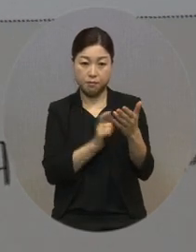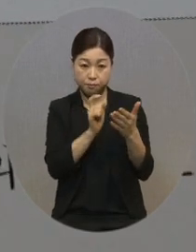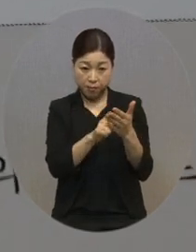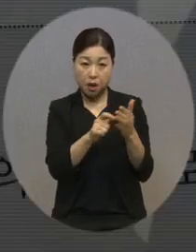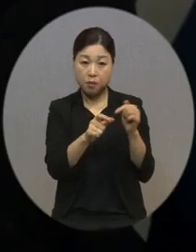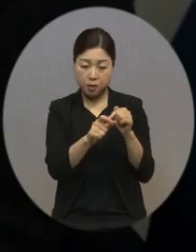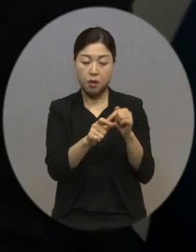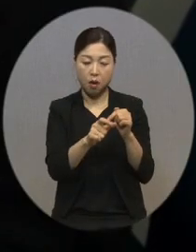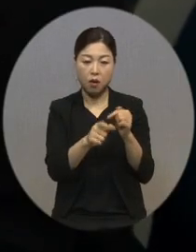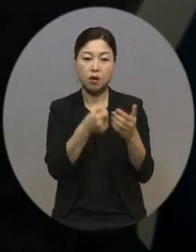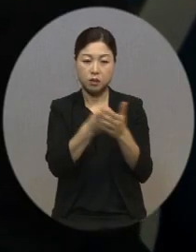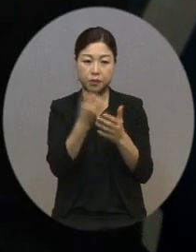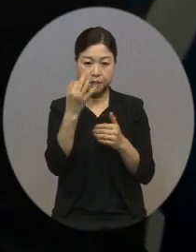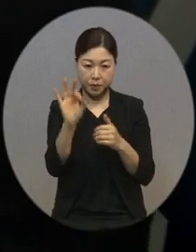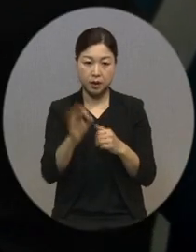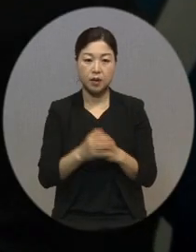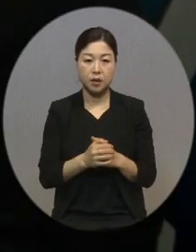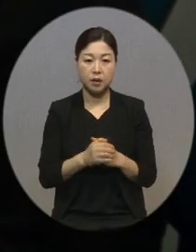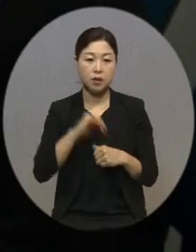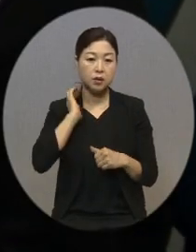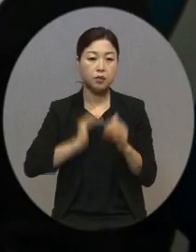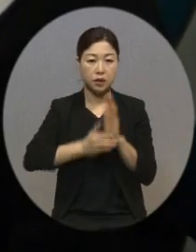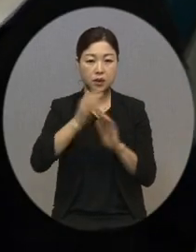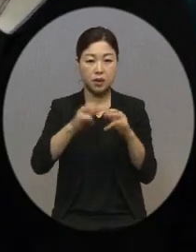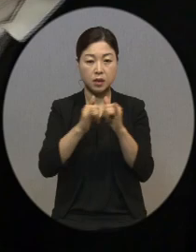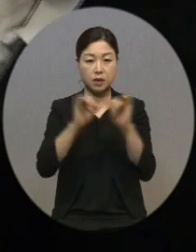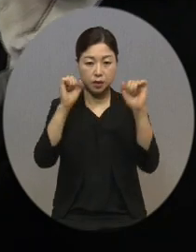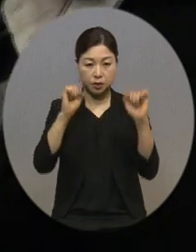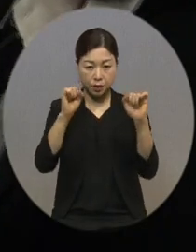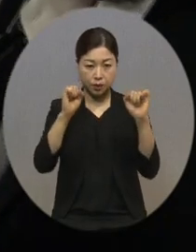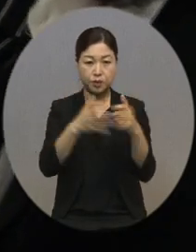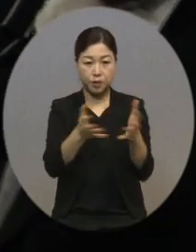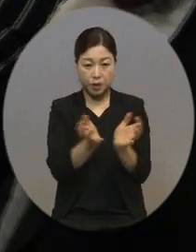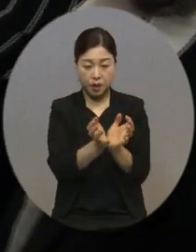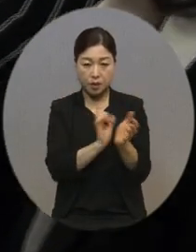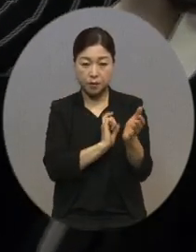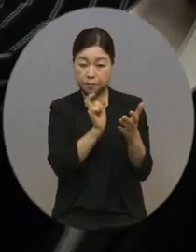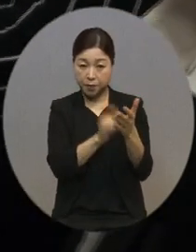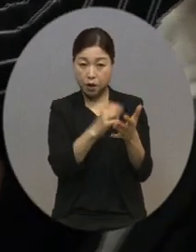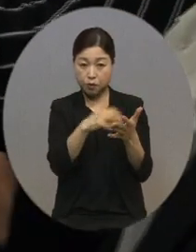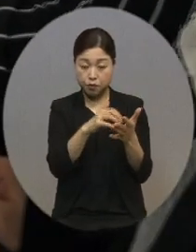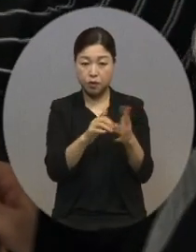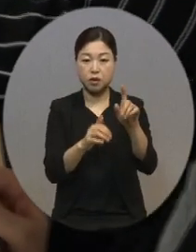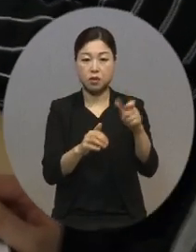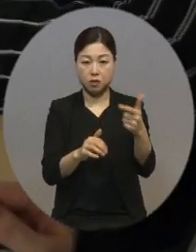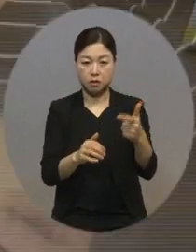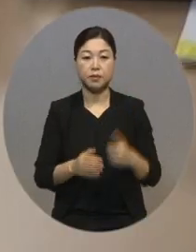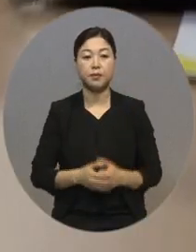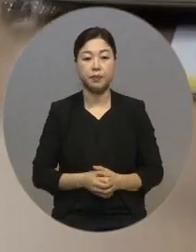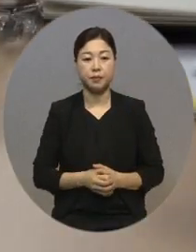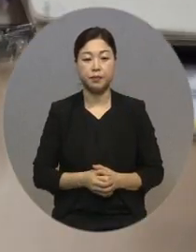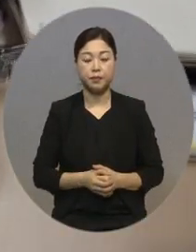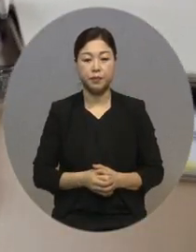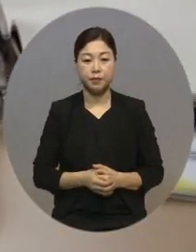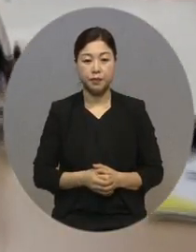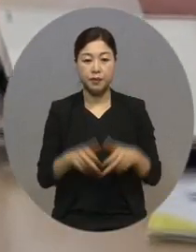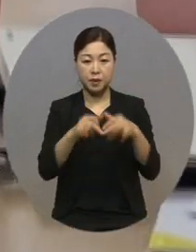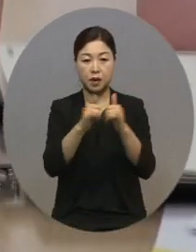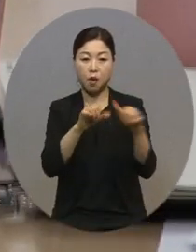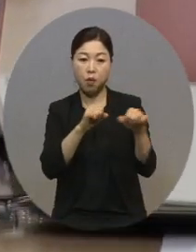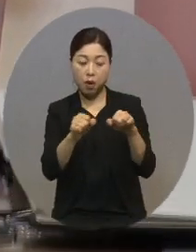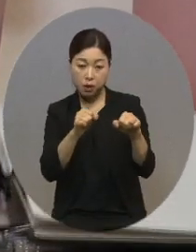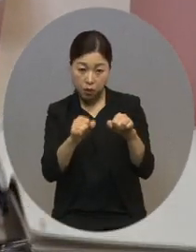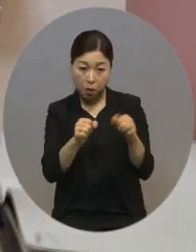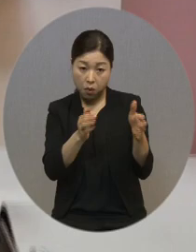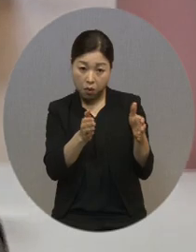의결 확정으로 의정부시 장애인체육회의 정가맹 단체는 총 16개로 소속 장애인 활동